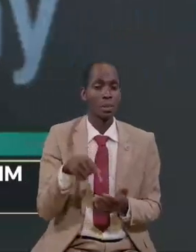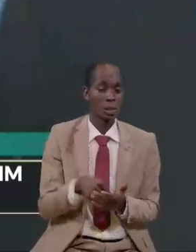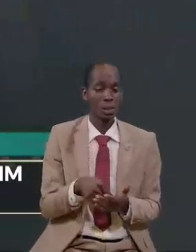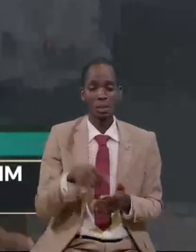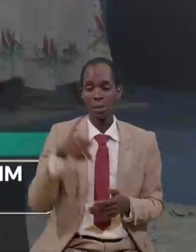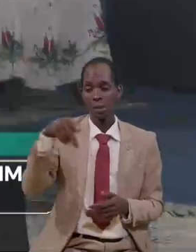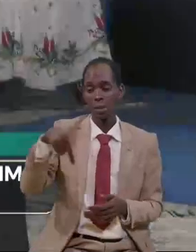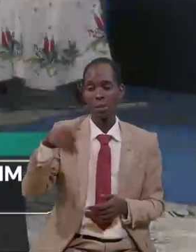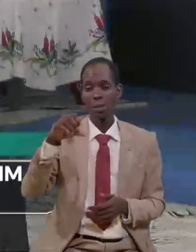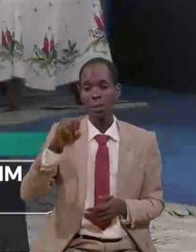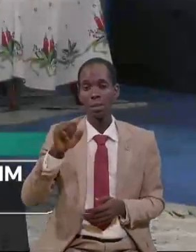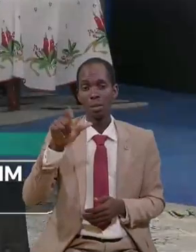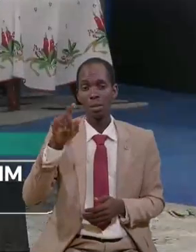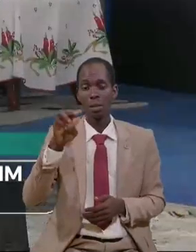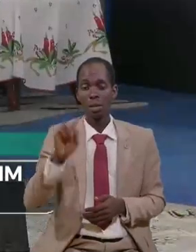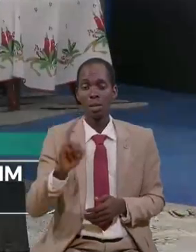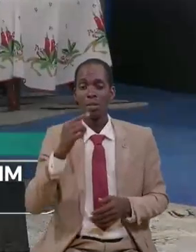Ce psaume